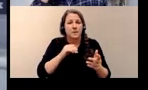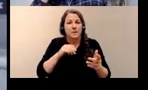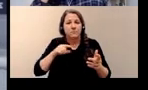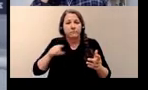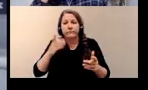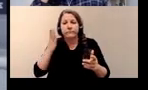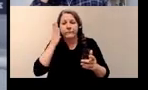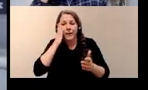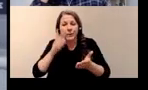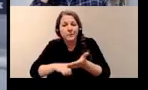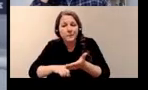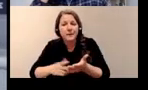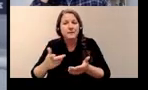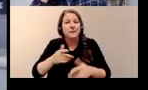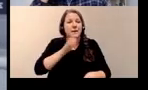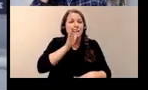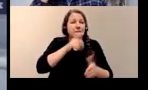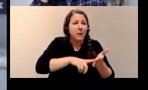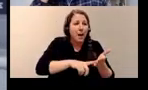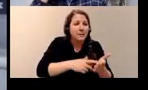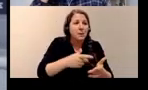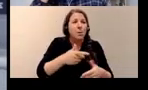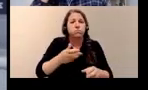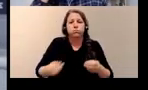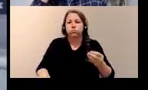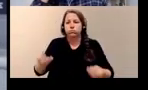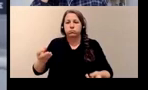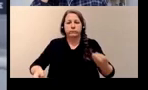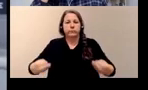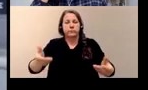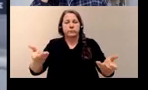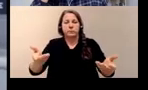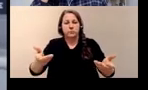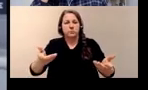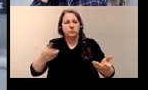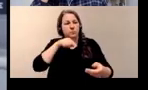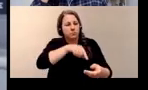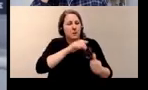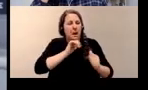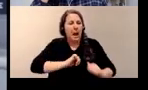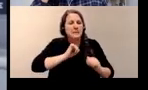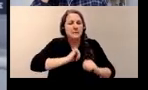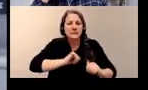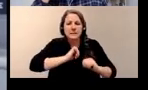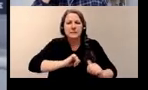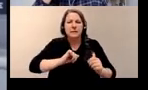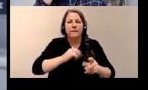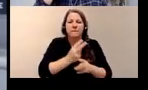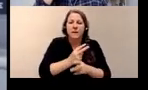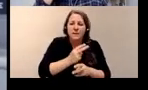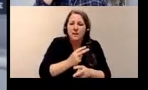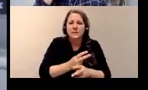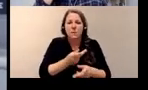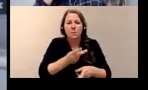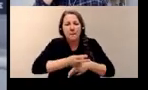hackerspace, des cafés de réparation, dans lesquels des collectifs vont essayer de faire attention, de prendre soin